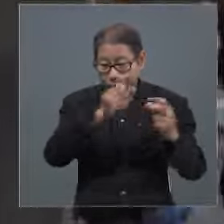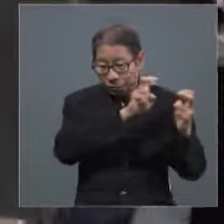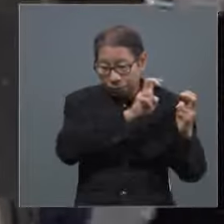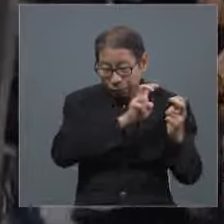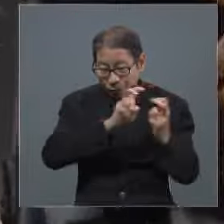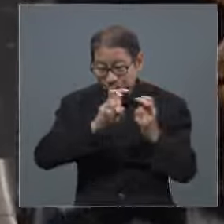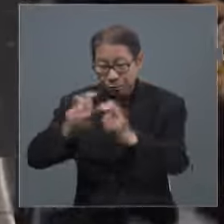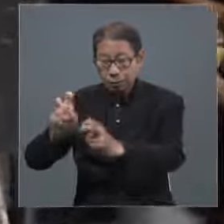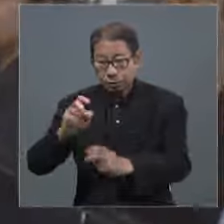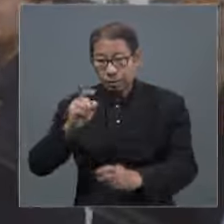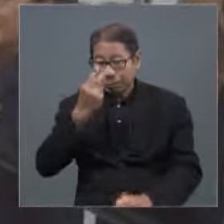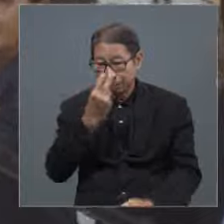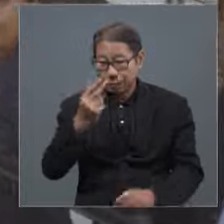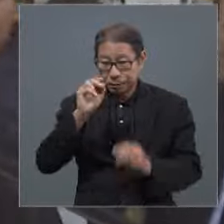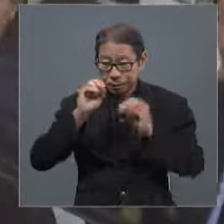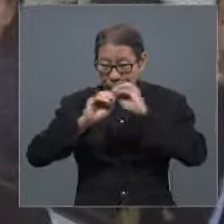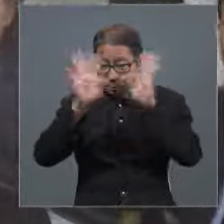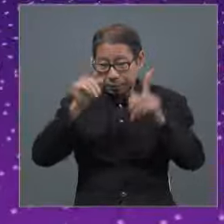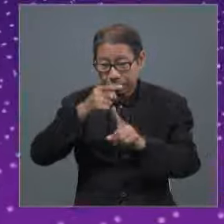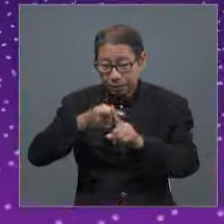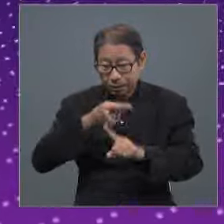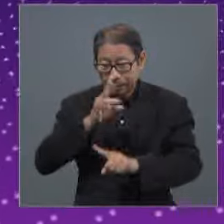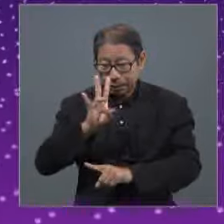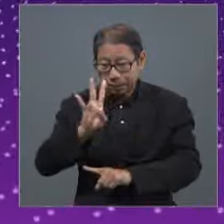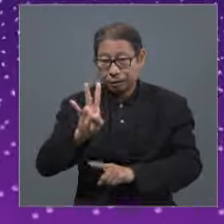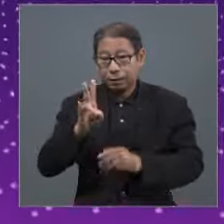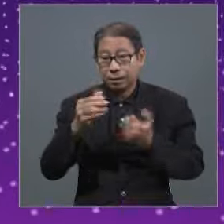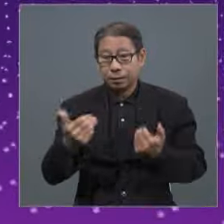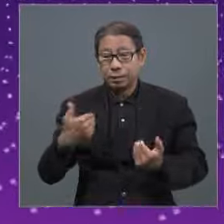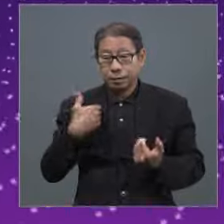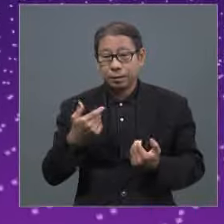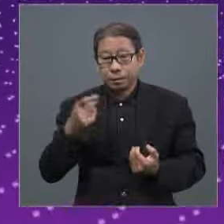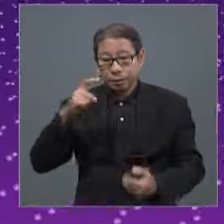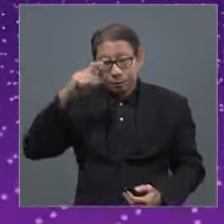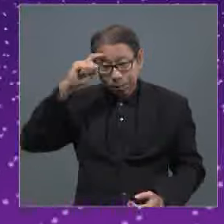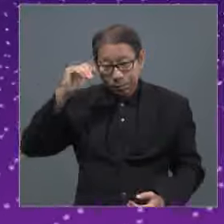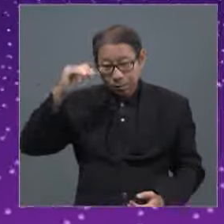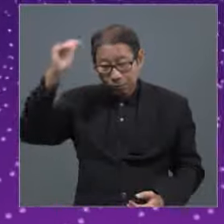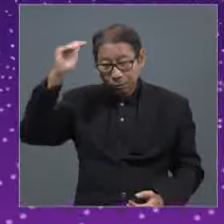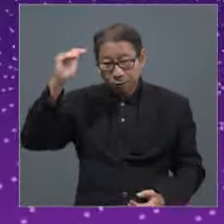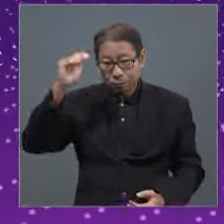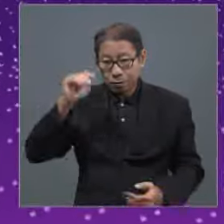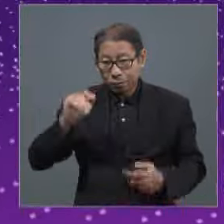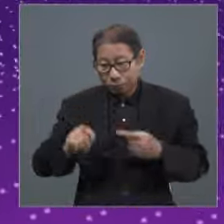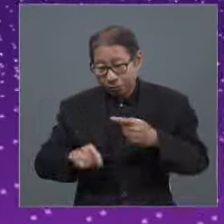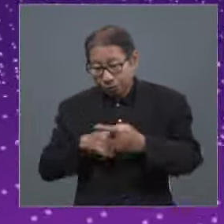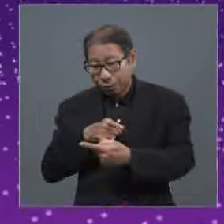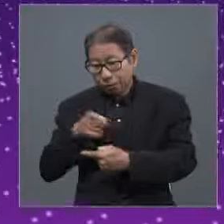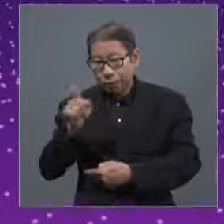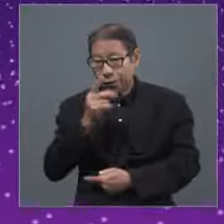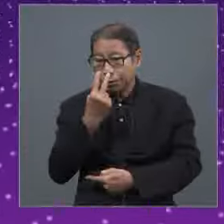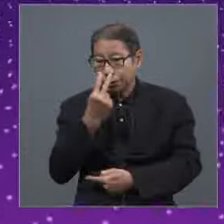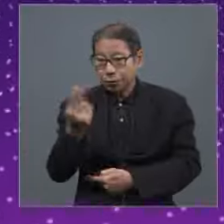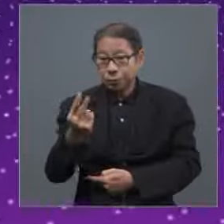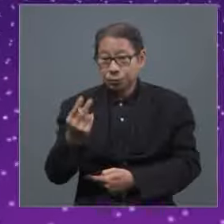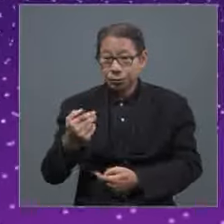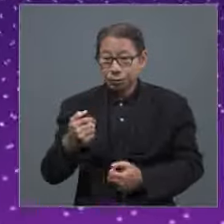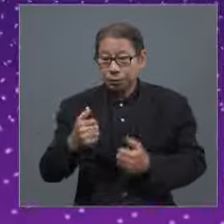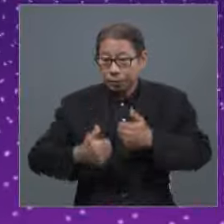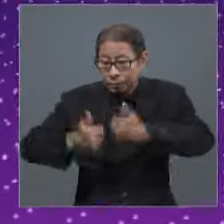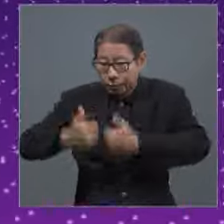มนี้ครับ นอกจากนี้เนี่ยท่านนายกก็ไปต่อนะครับโดยที่ไปดูสนามเส้นทางแ